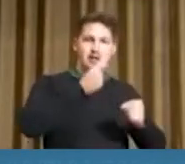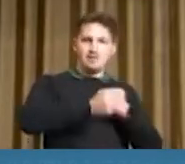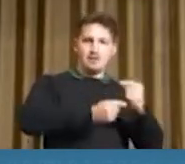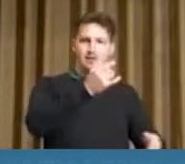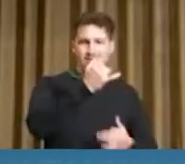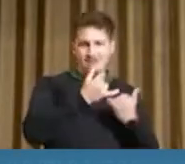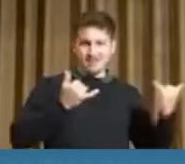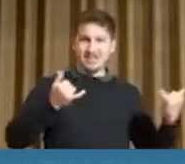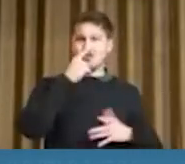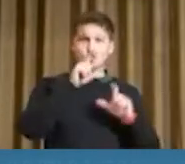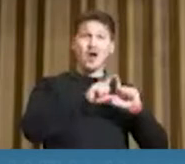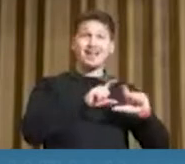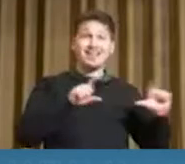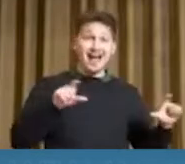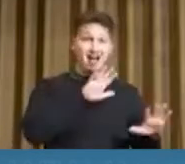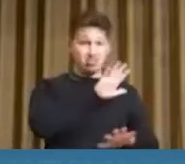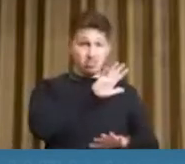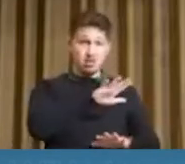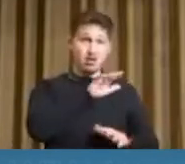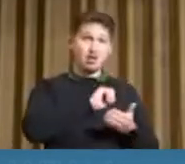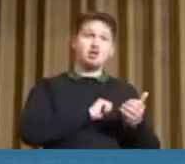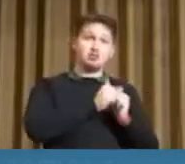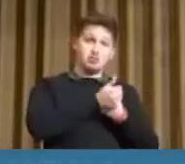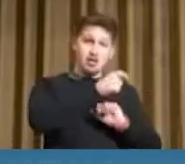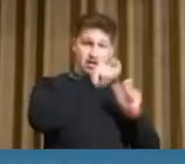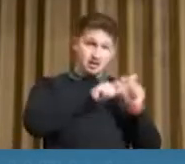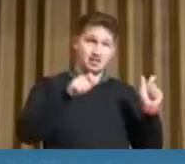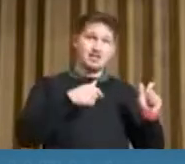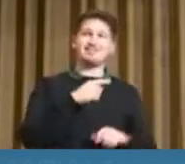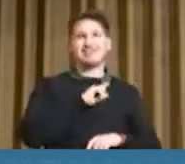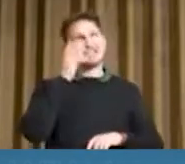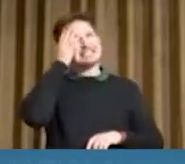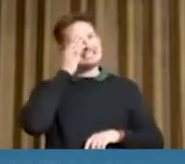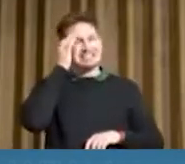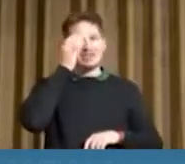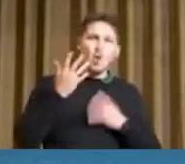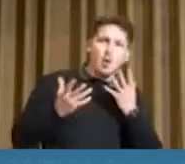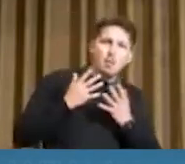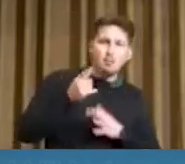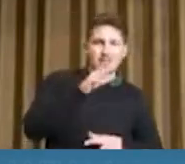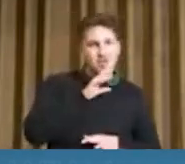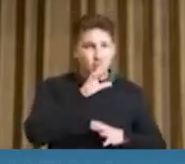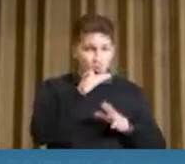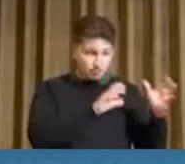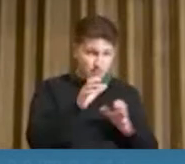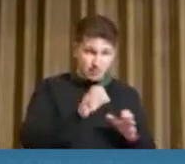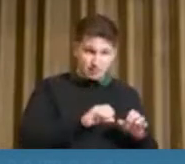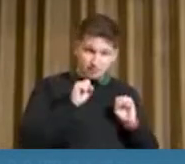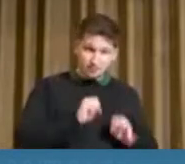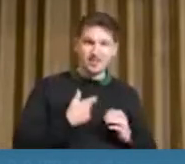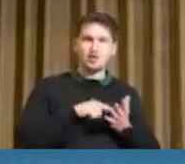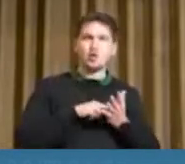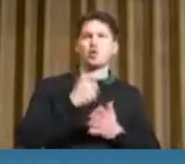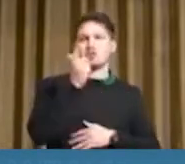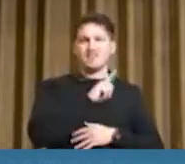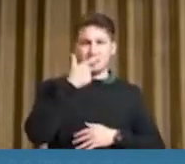haben wir zu Beginn, da hat man eine gewisse Sorge, ausreichend zu rekrutieren, weil wir natürlich im Sommer 2020 nicht wussten,